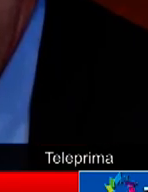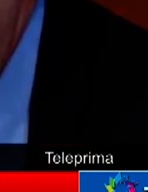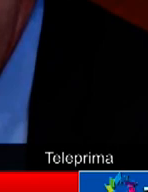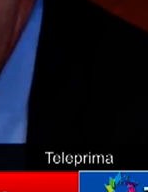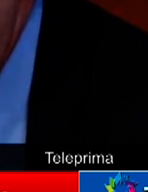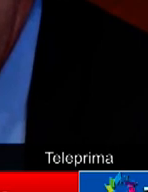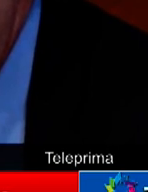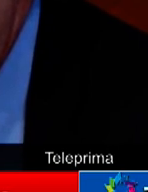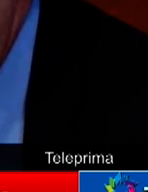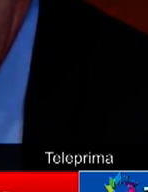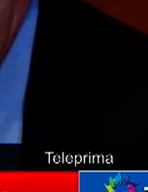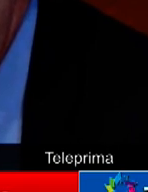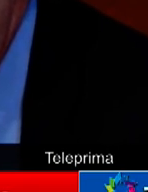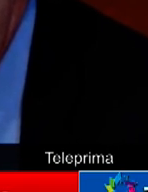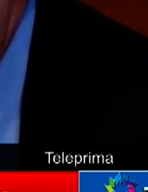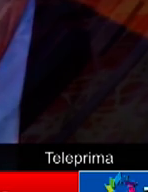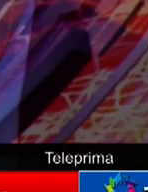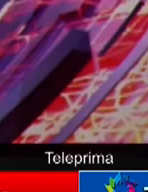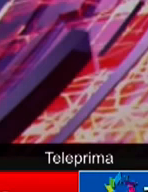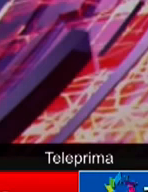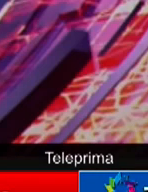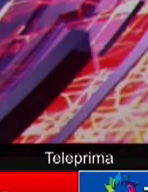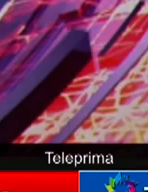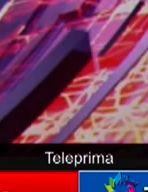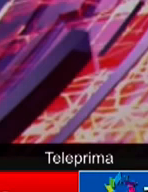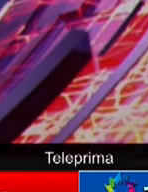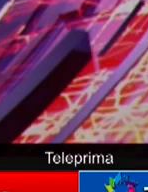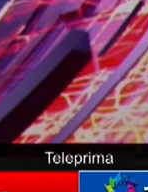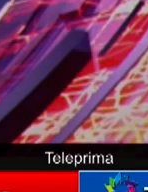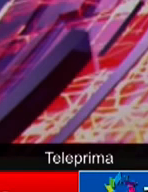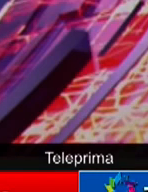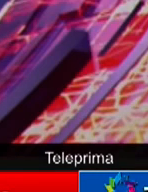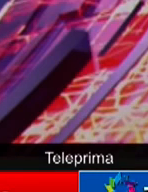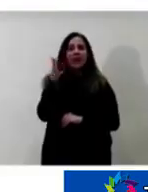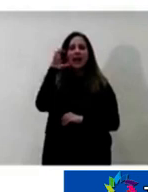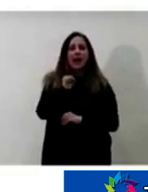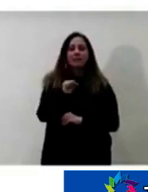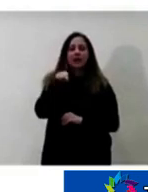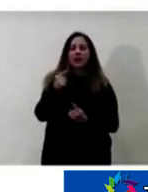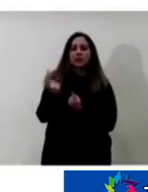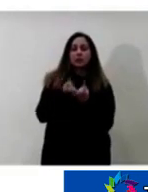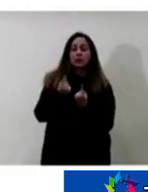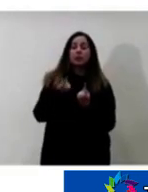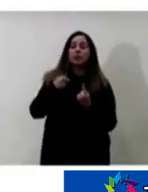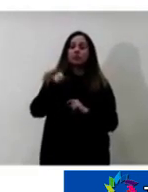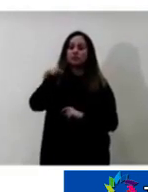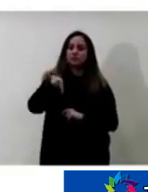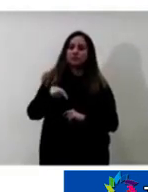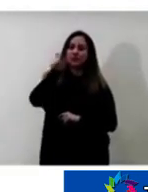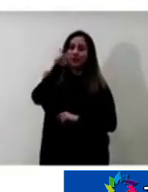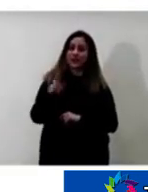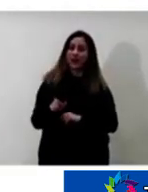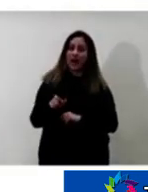regionale della cabina di regia in questo pomeriggio. Ascoltiamo le sue parole. Il nostro Paese